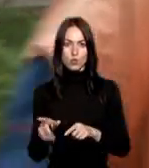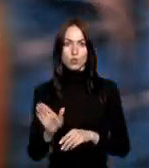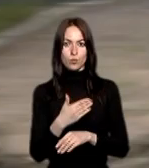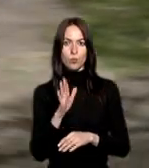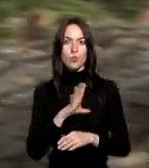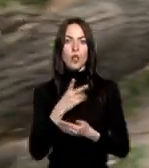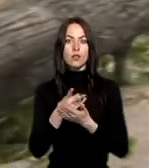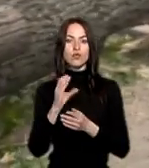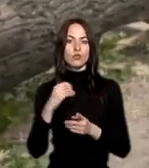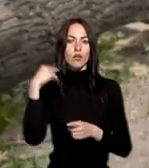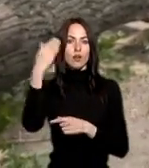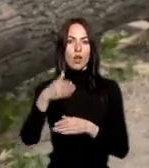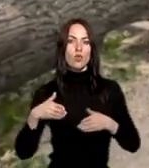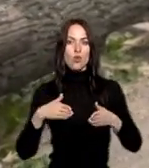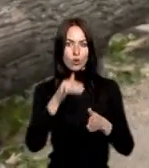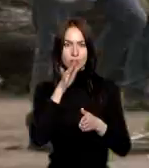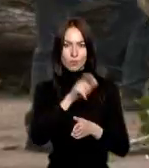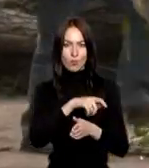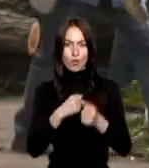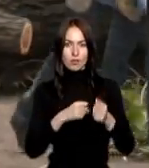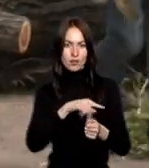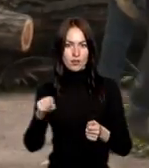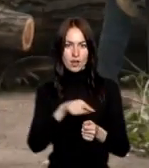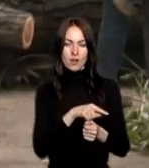аж там, воно дорогу перегородило.